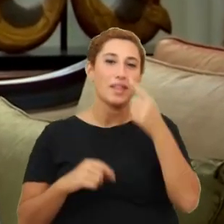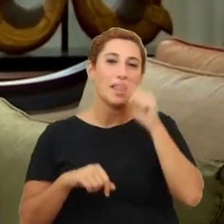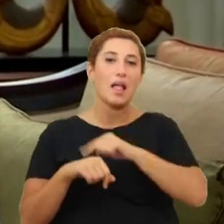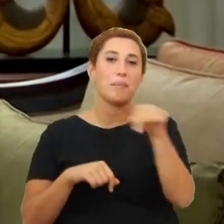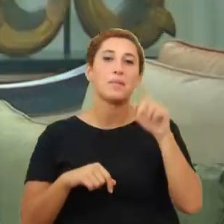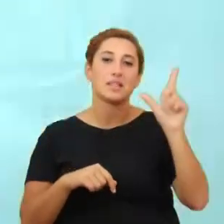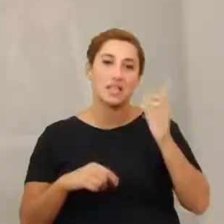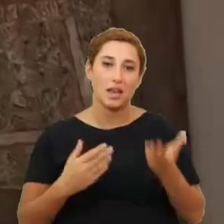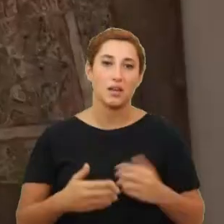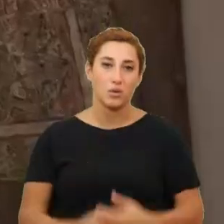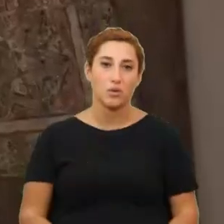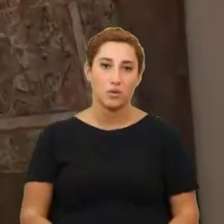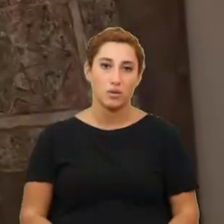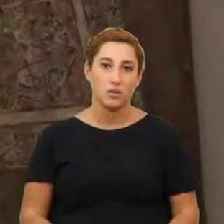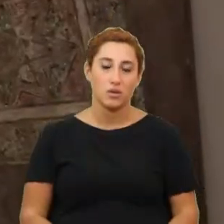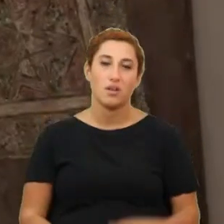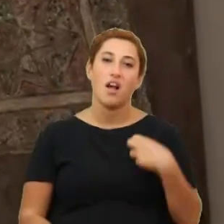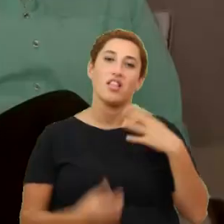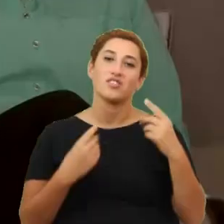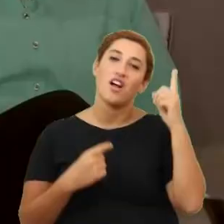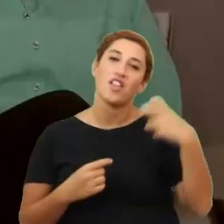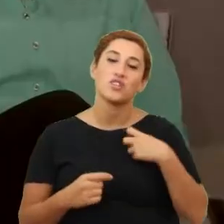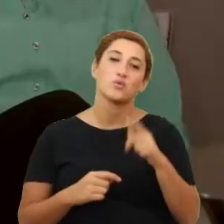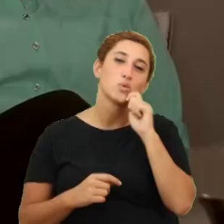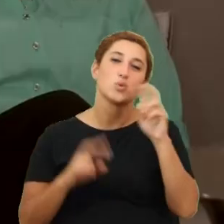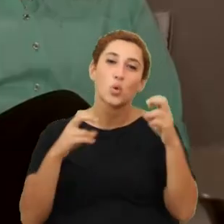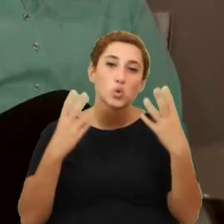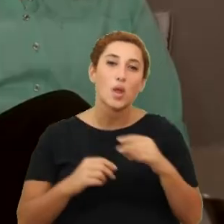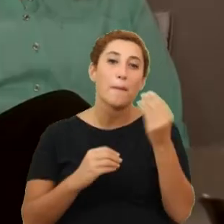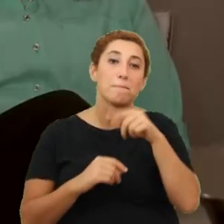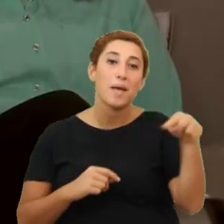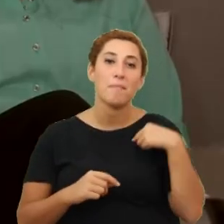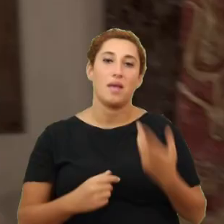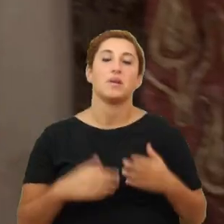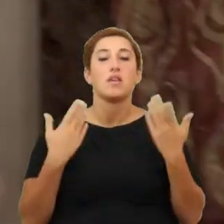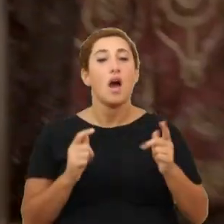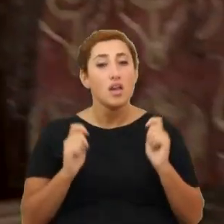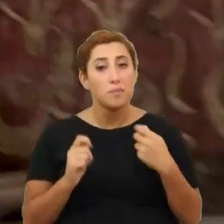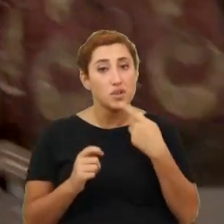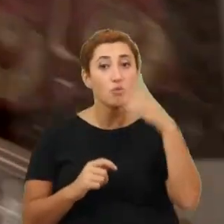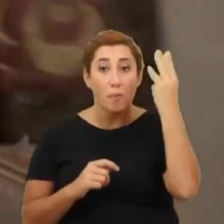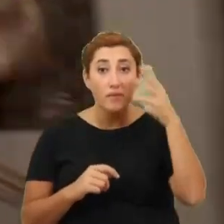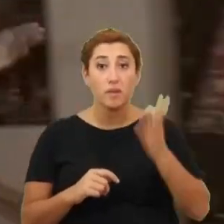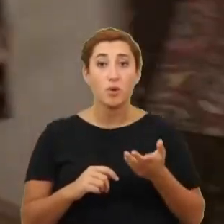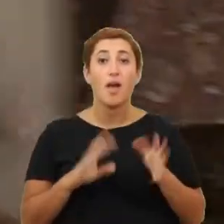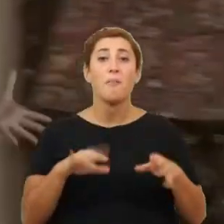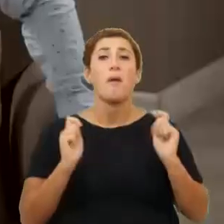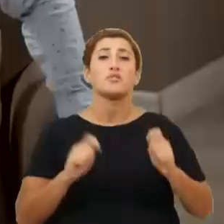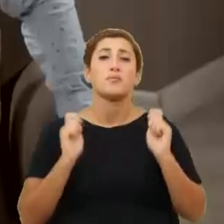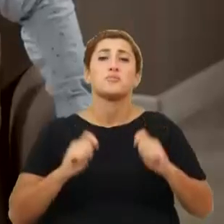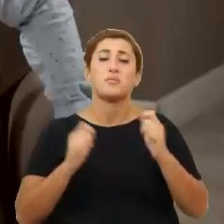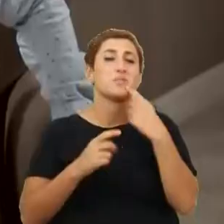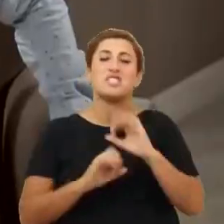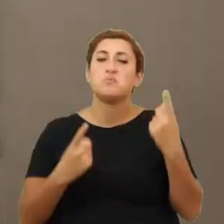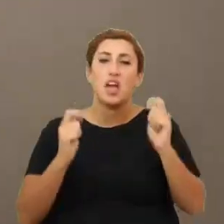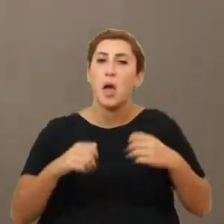inanmanız gerekiyordu. Allah aşkına, Allah aşkına söz konusu olan şey bebeğimiz Nurhan. Ya halledeceğim diyorum, anlamıyor musun? Hep halledeceğim, halledeceğim